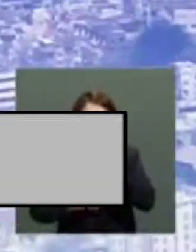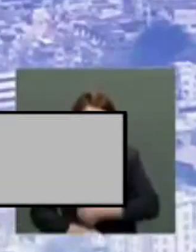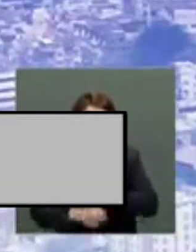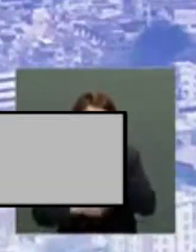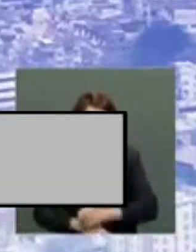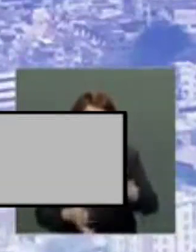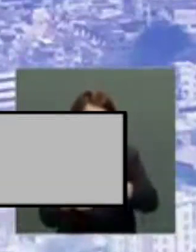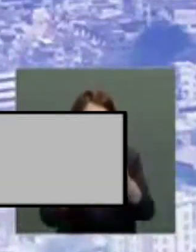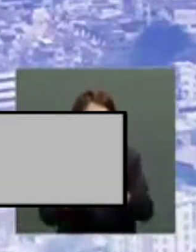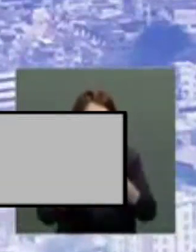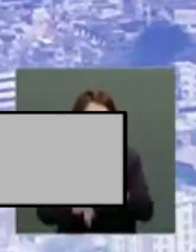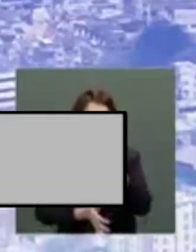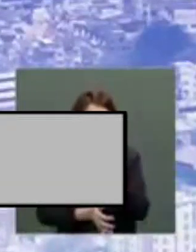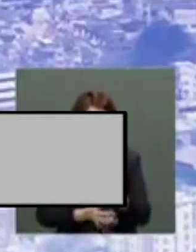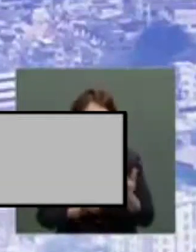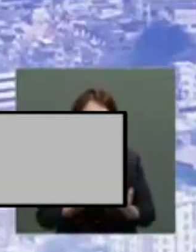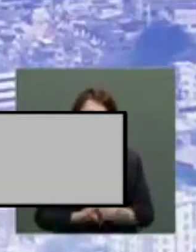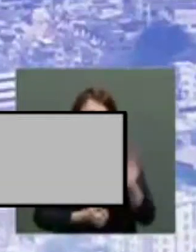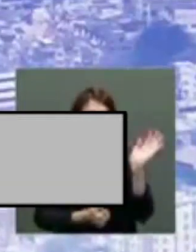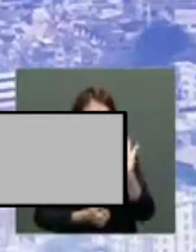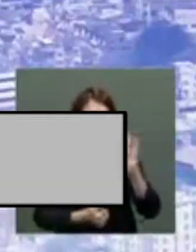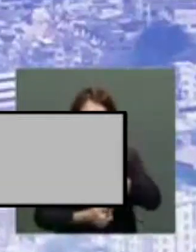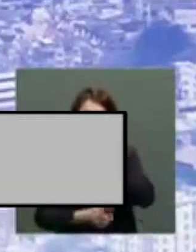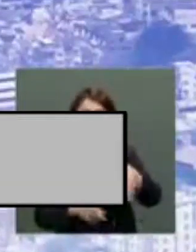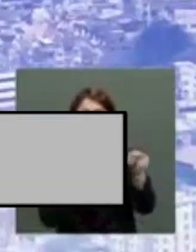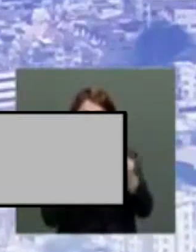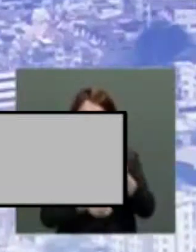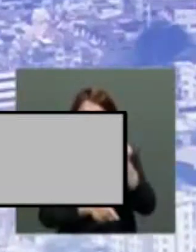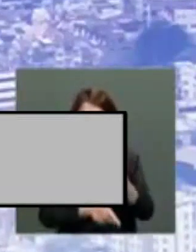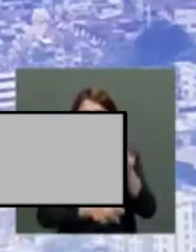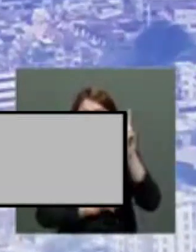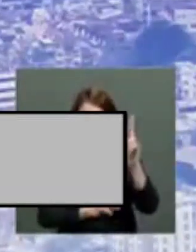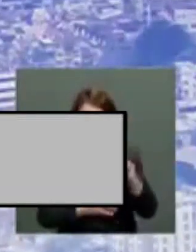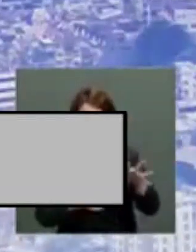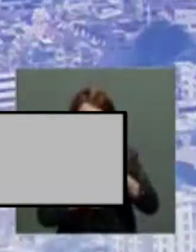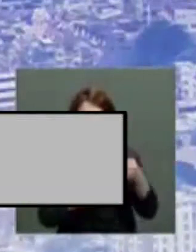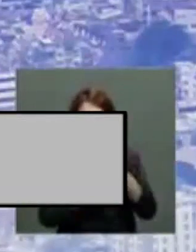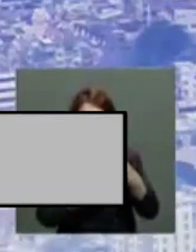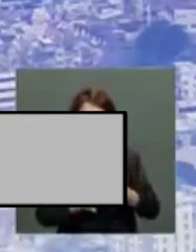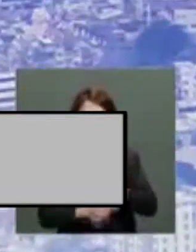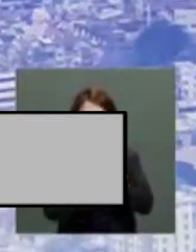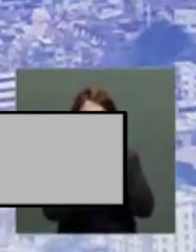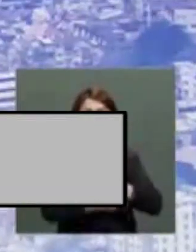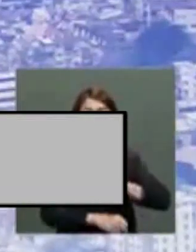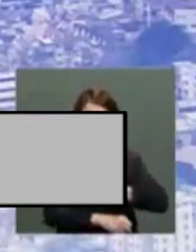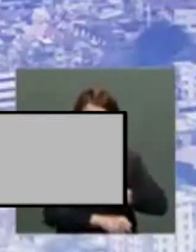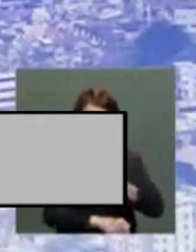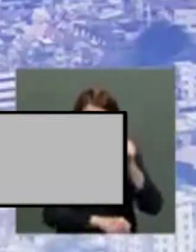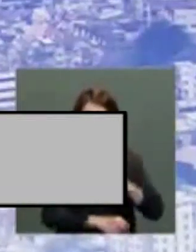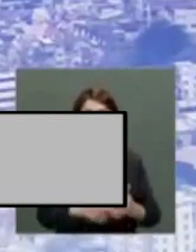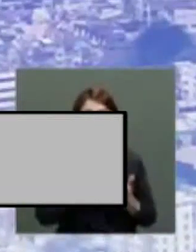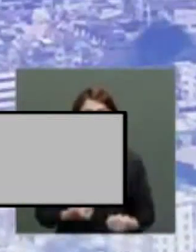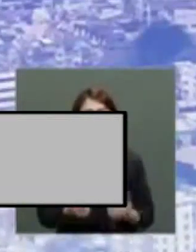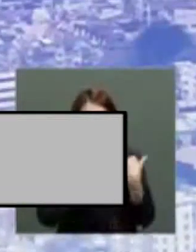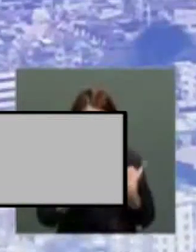ทุกๆท่านมีความเสี่ยงทั้งสิ้นขอให้ท่านได้ดูแลตัวเองอย่างดีนะครับครับในรายละเอียดของ38ราย